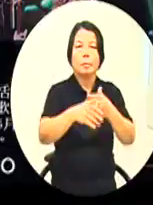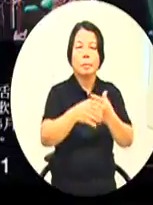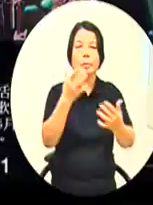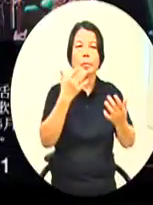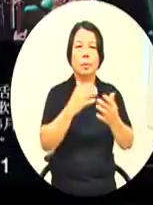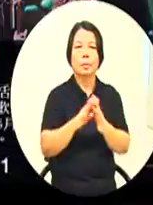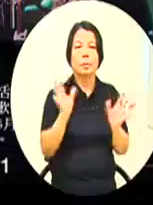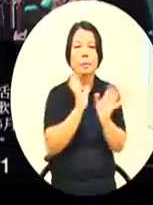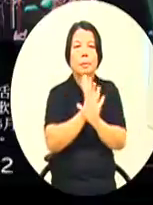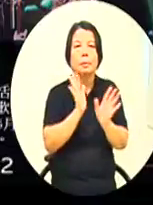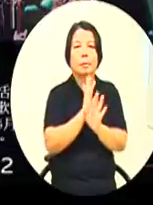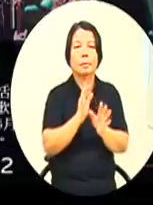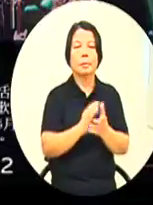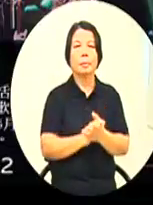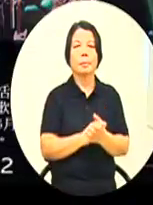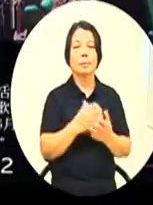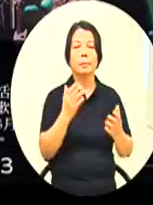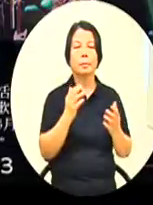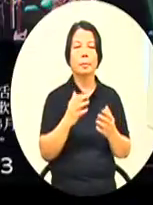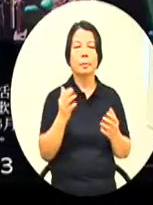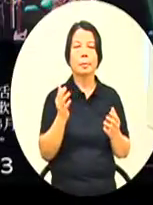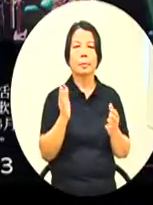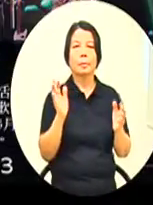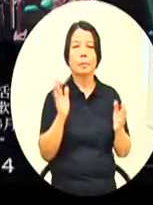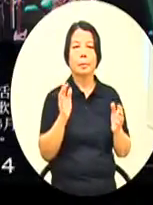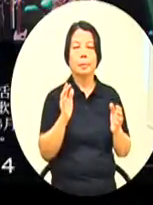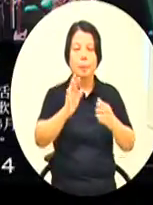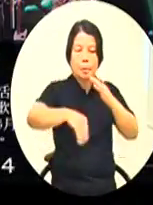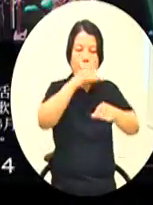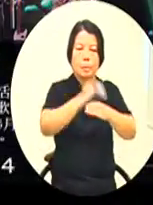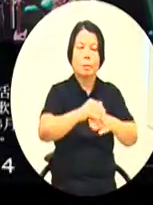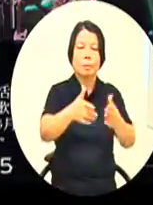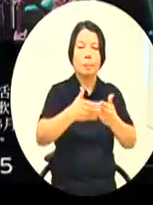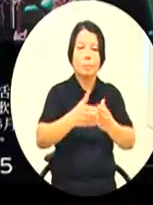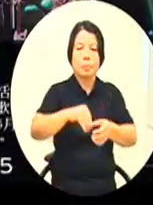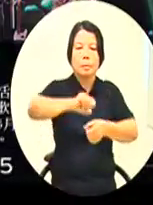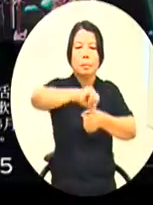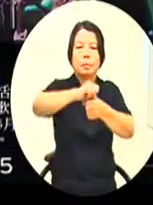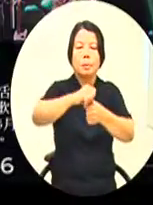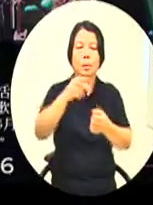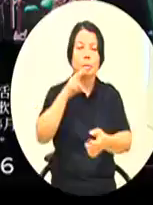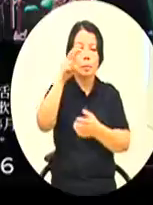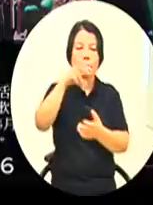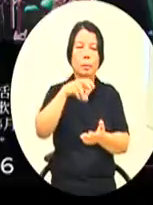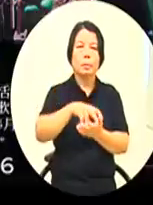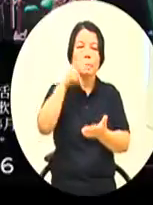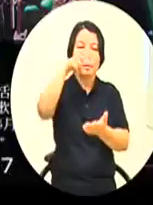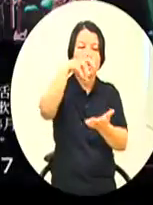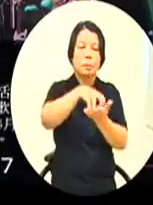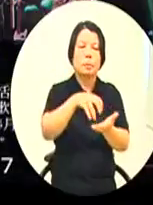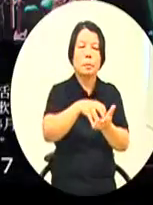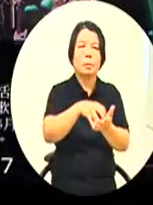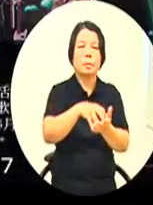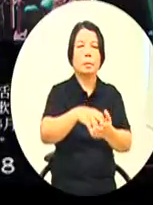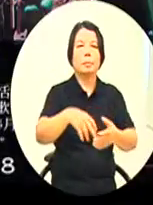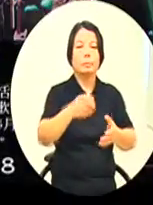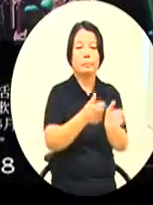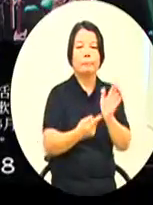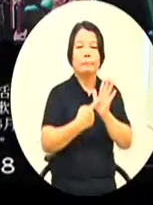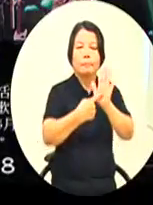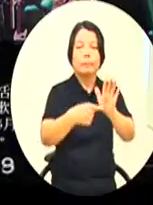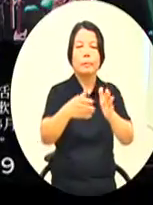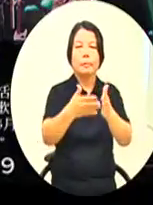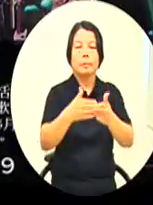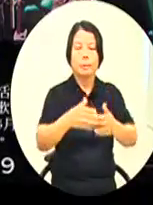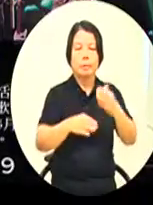在已经完成了它的那个所有的征件发表和发行专辑。那另外我们也在今年的九